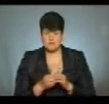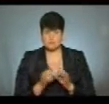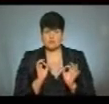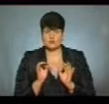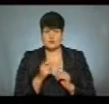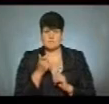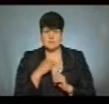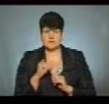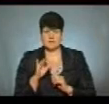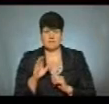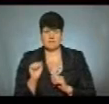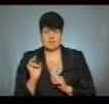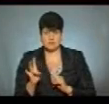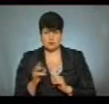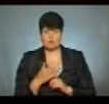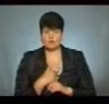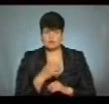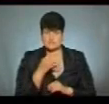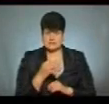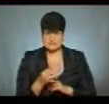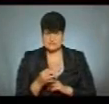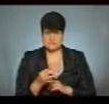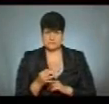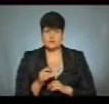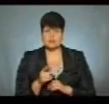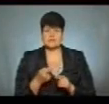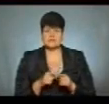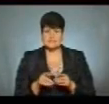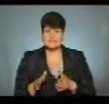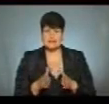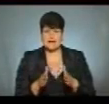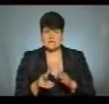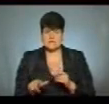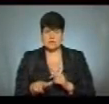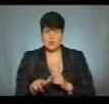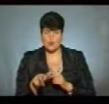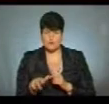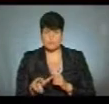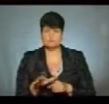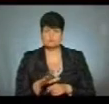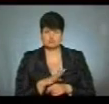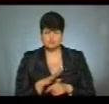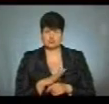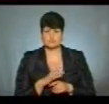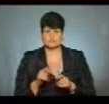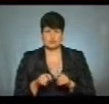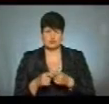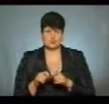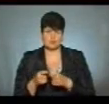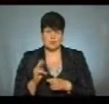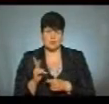Іван, хочу сказати слідуюче, що на даній ділянці дороги були механічні пошкодження